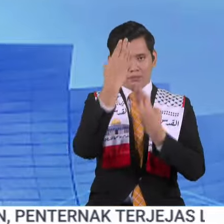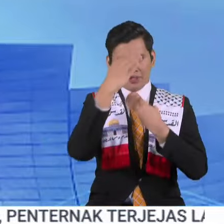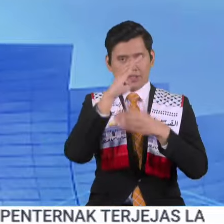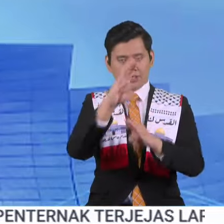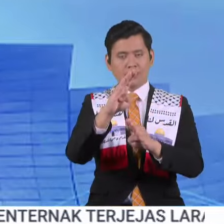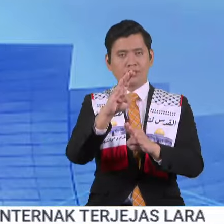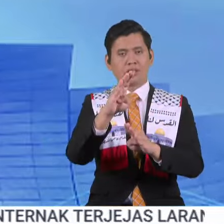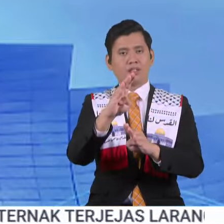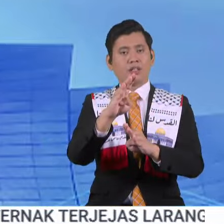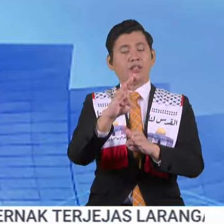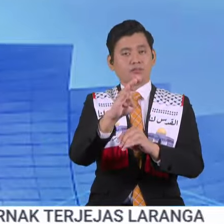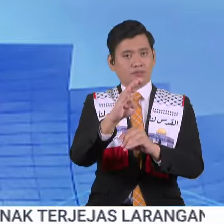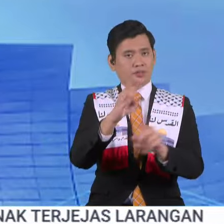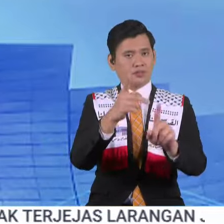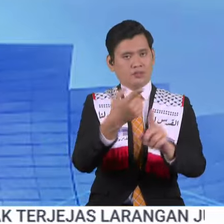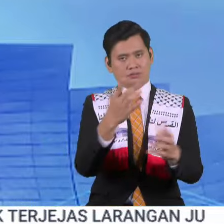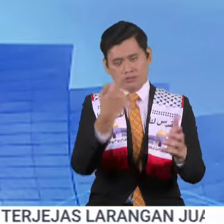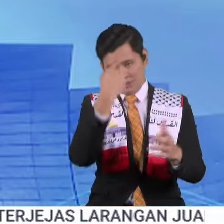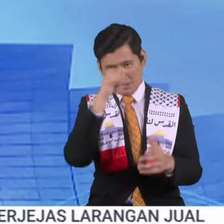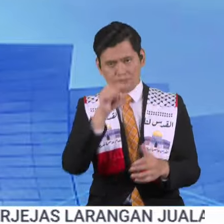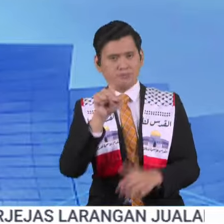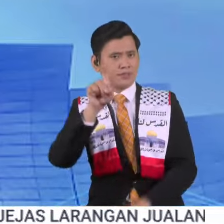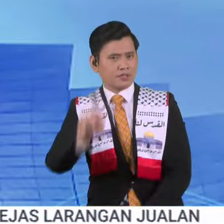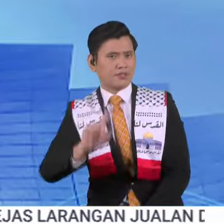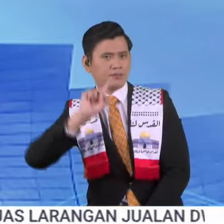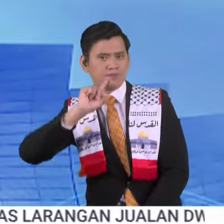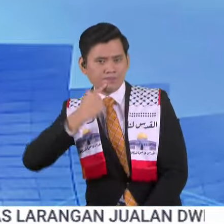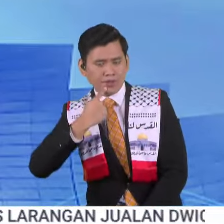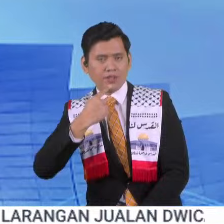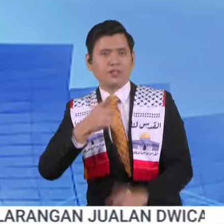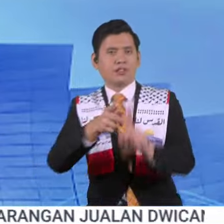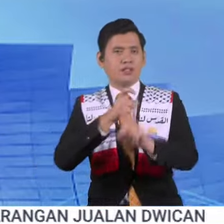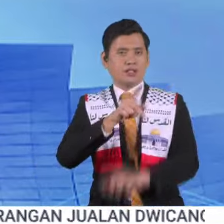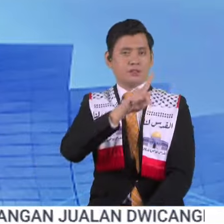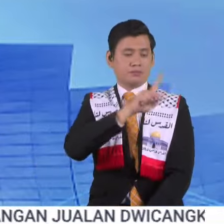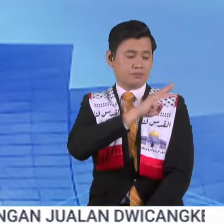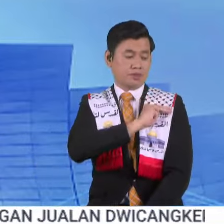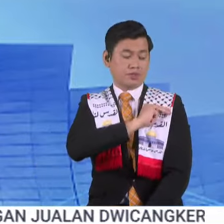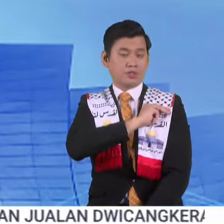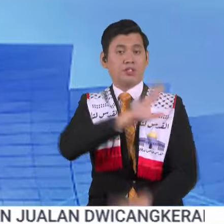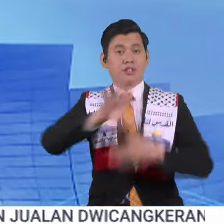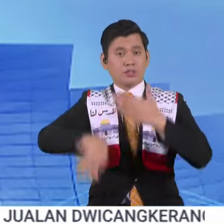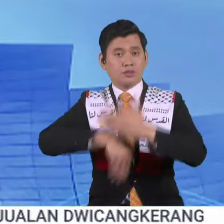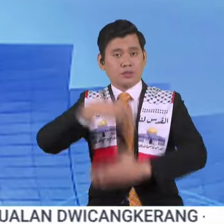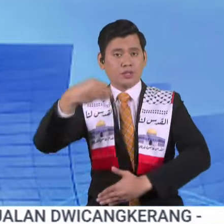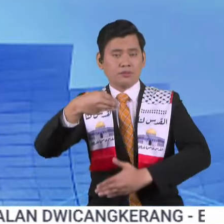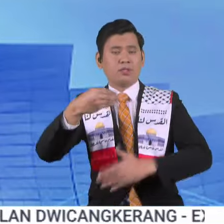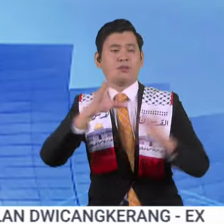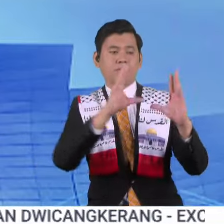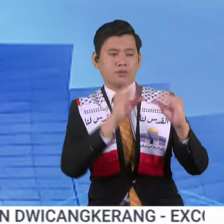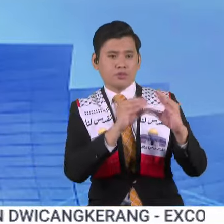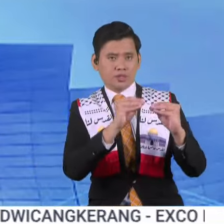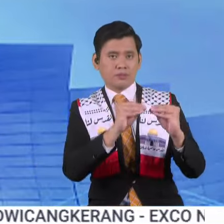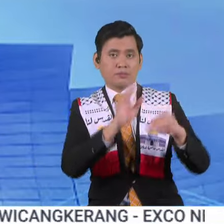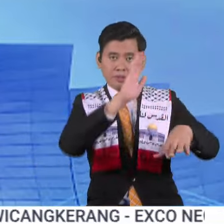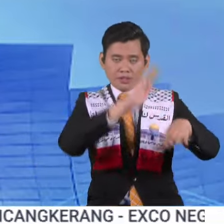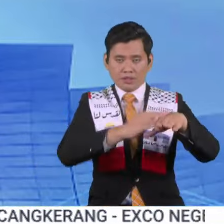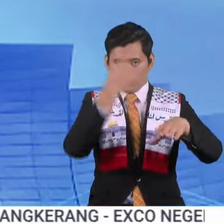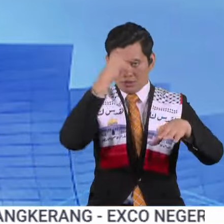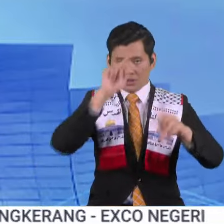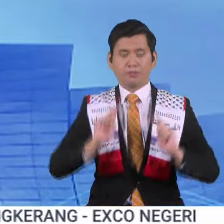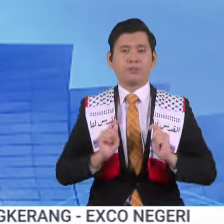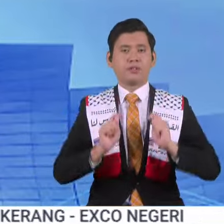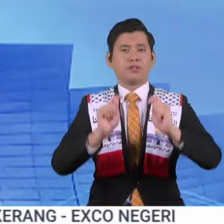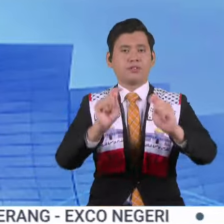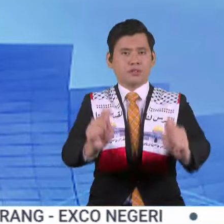berkesan ke wilayah terkepung itu. Perkara tersebut ditegaskan Menteri Luar Datuk Seri Muhammad Hassan dalam persidangan peringkat tinggi bertajuk Panggilan untuk